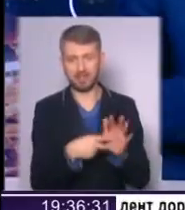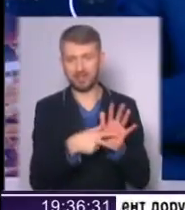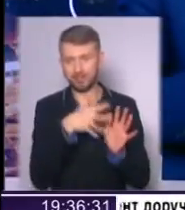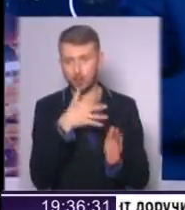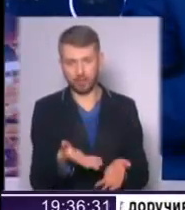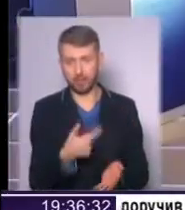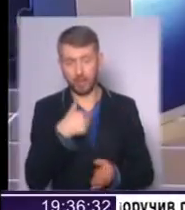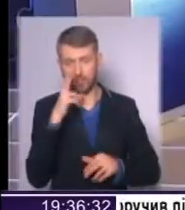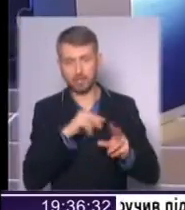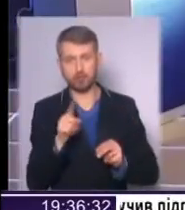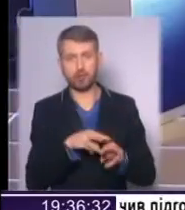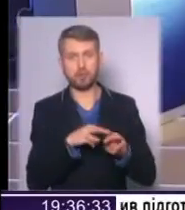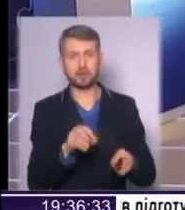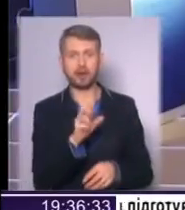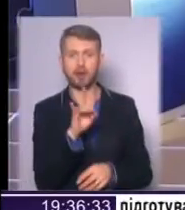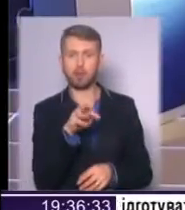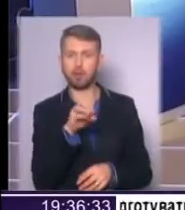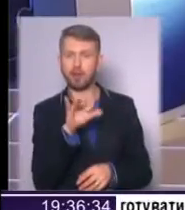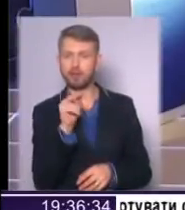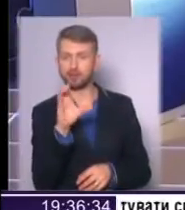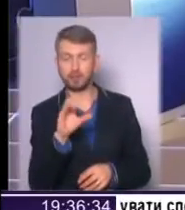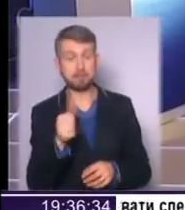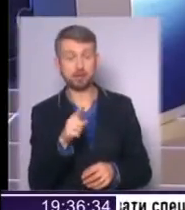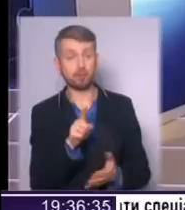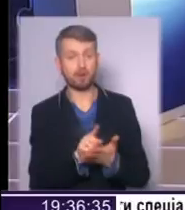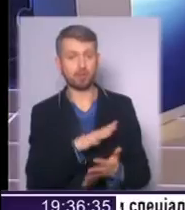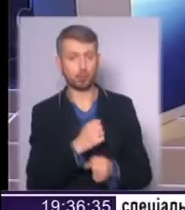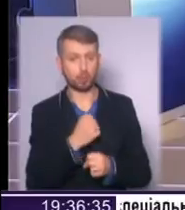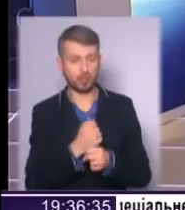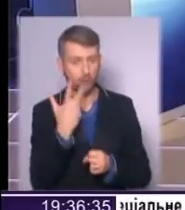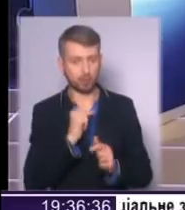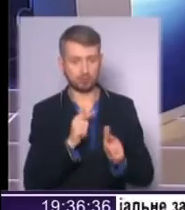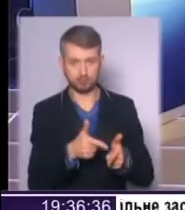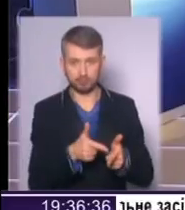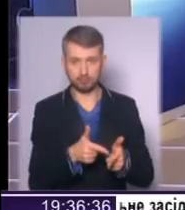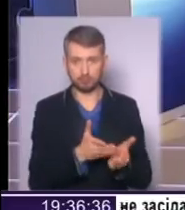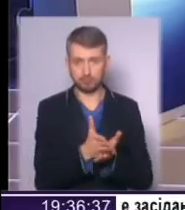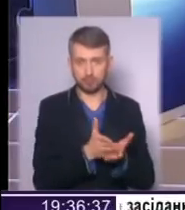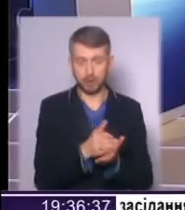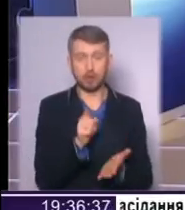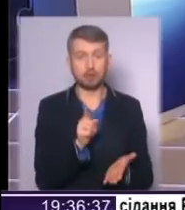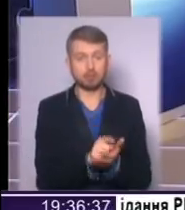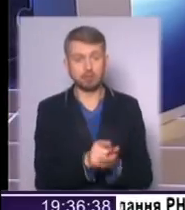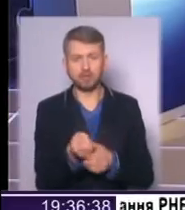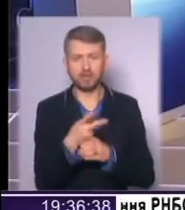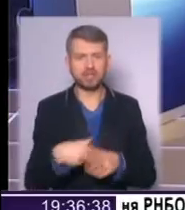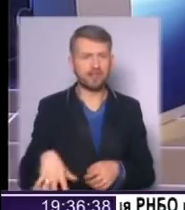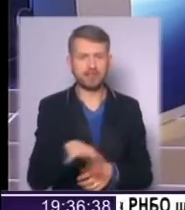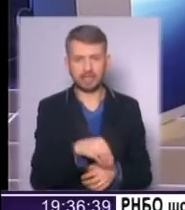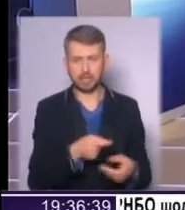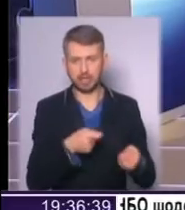Я вважаю, що міністр Абрамович, перше, що він мав би зробити, приступивши до виконання своїх посадових обов'язків, міг би звільнити всіх геть